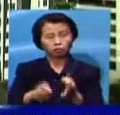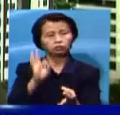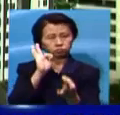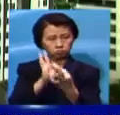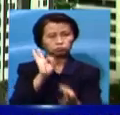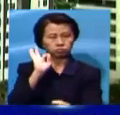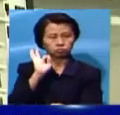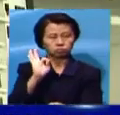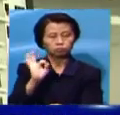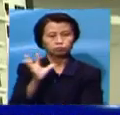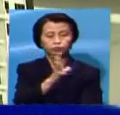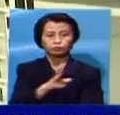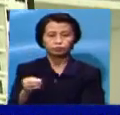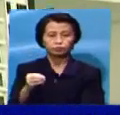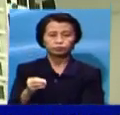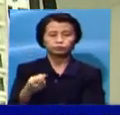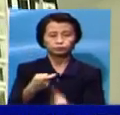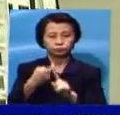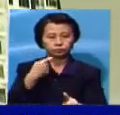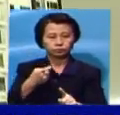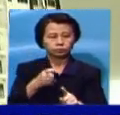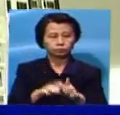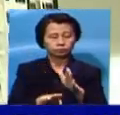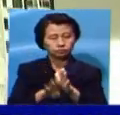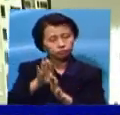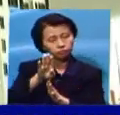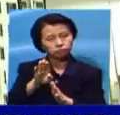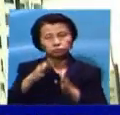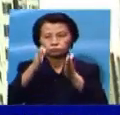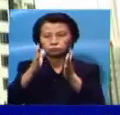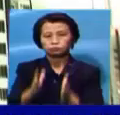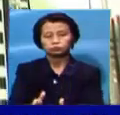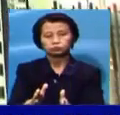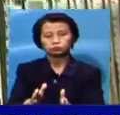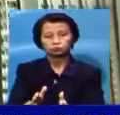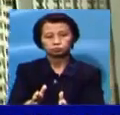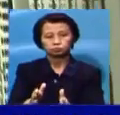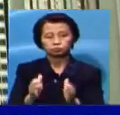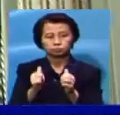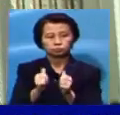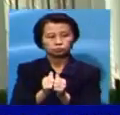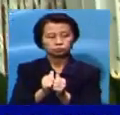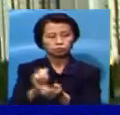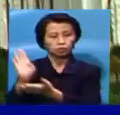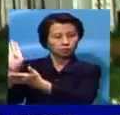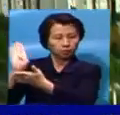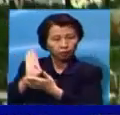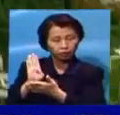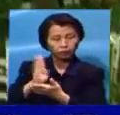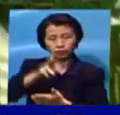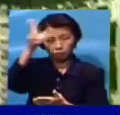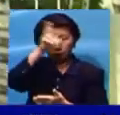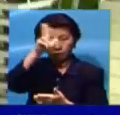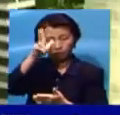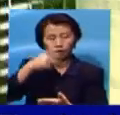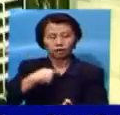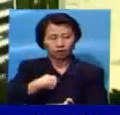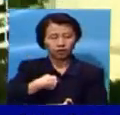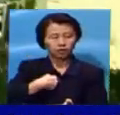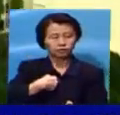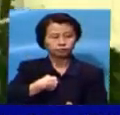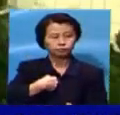inilah dan daripada developer apa dengan bantuan kerajaanah saya